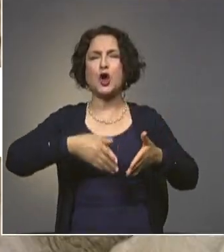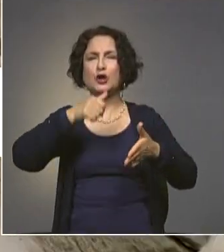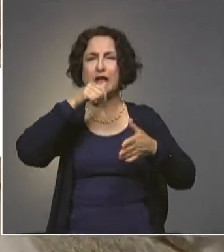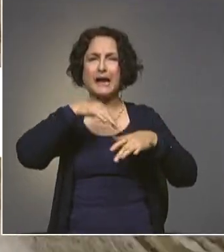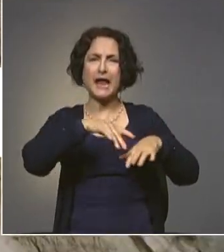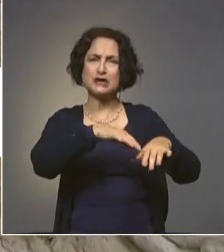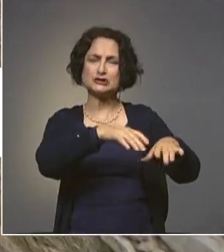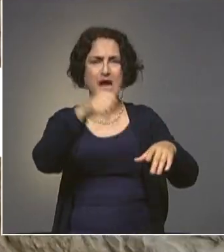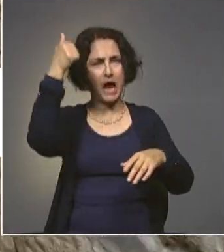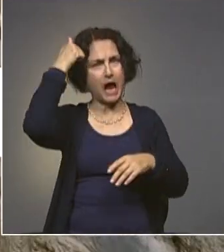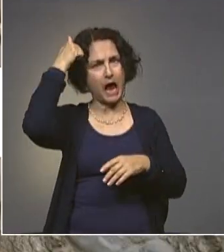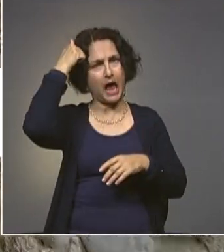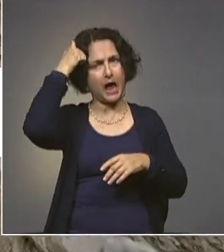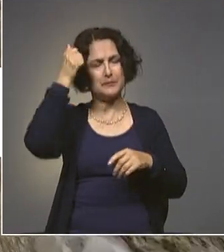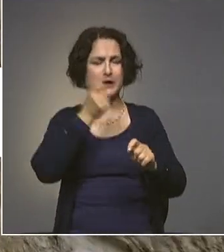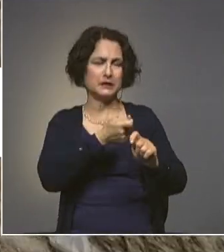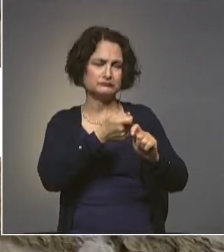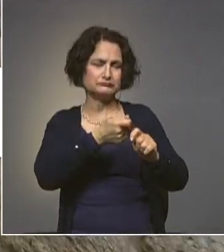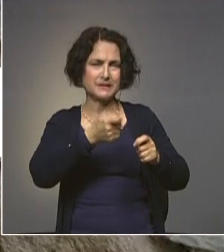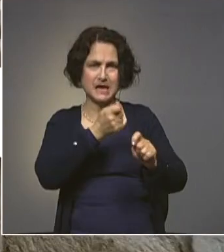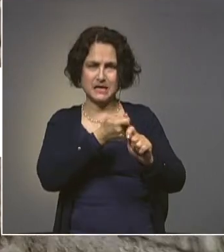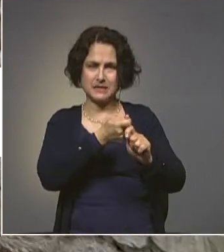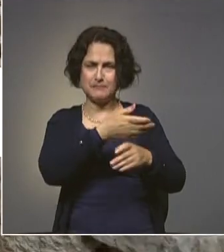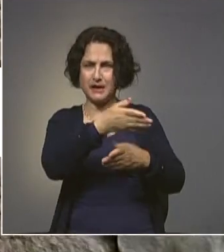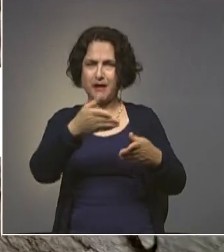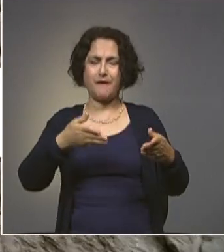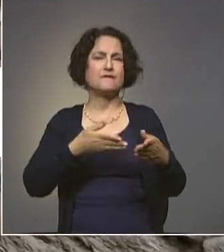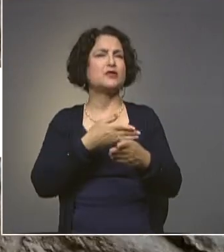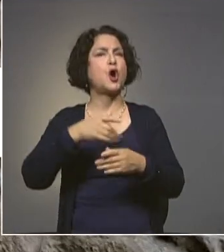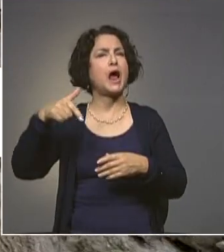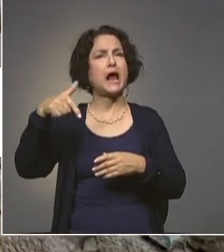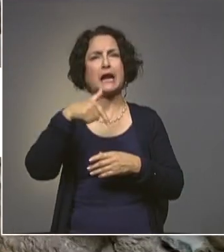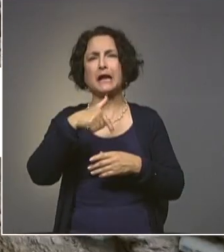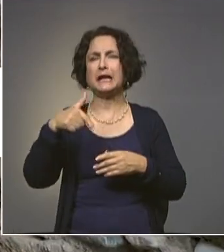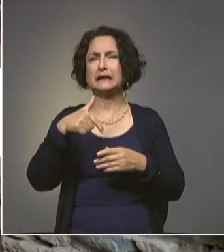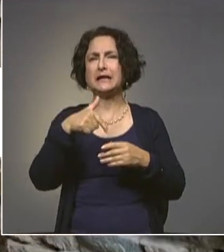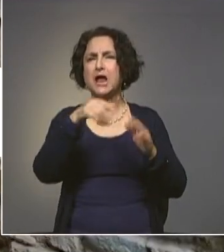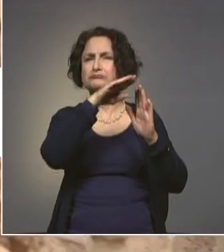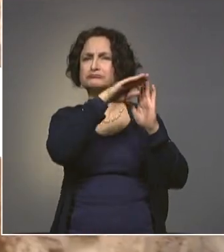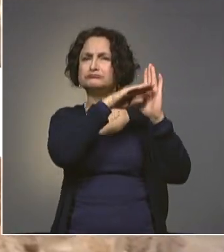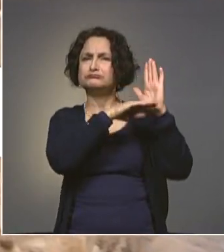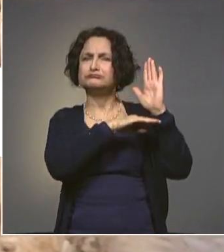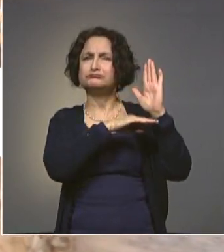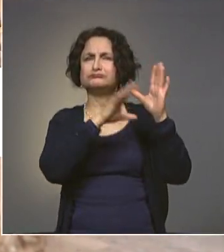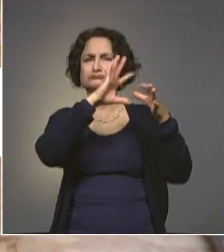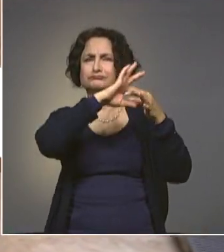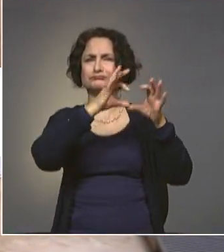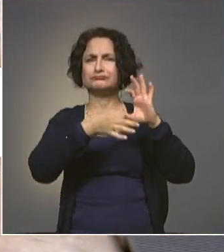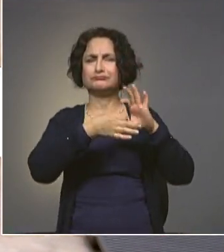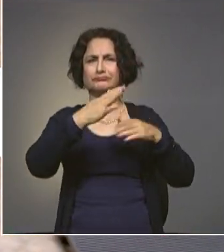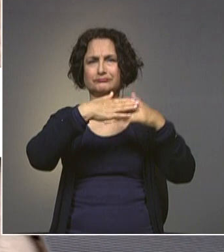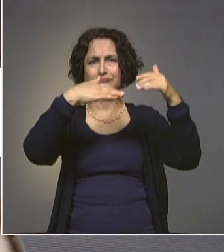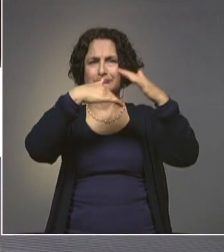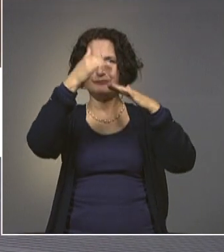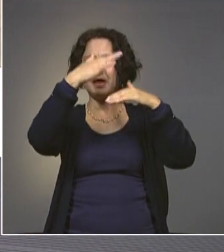спойка. Предверието и коридора – това са гранитни конструкции, изградени от местен гранит. Като характерното